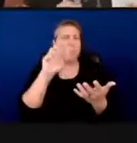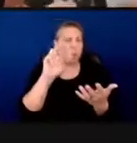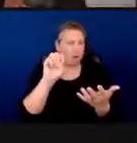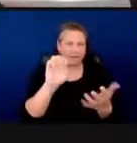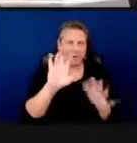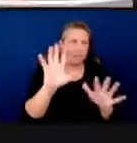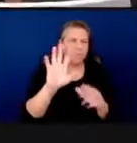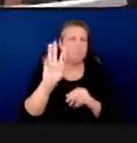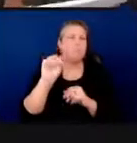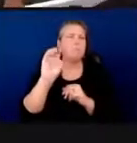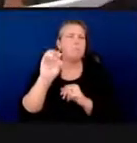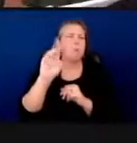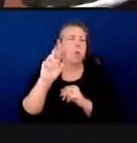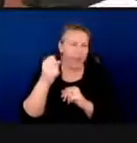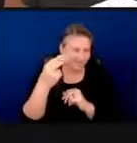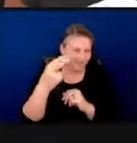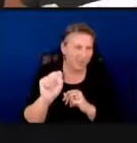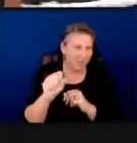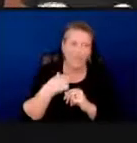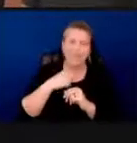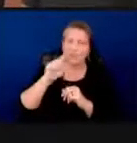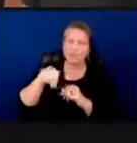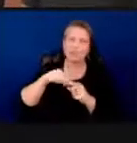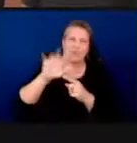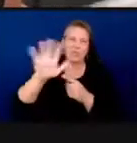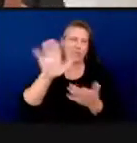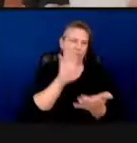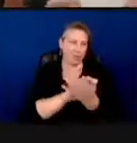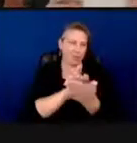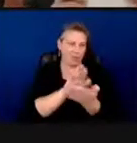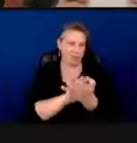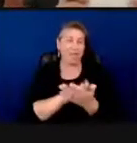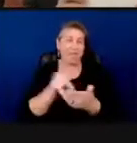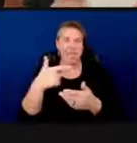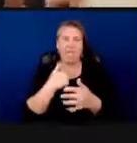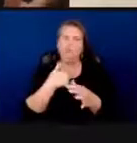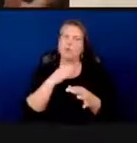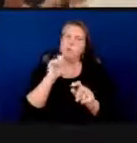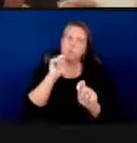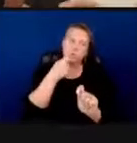Ningependa kuzungumzia shule ya upili ya Mo.